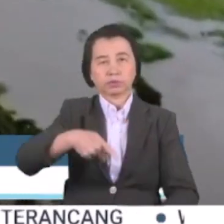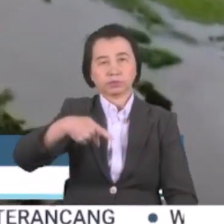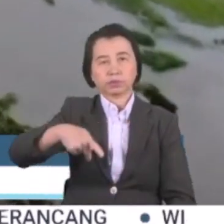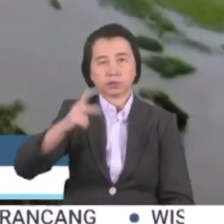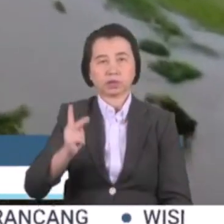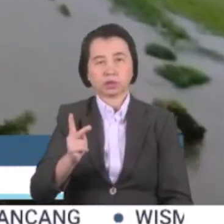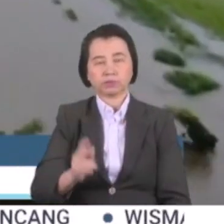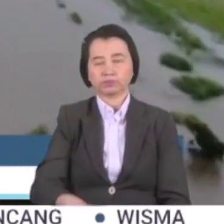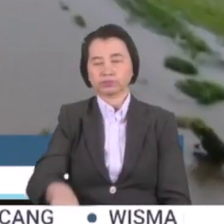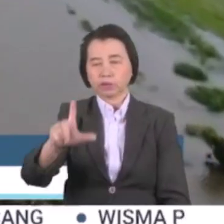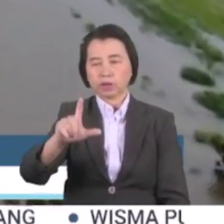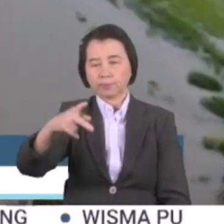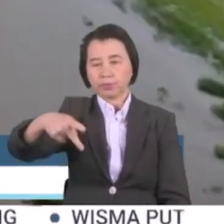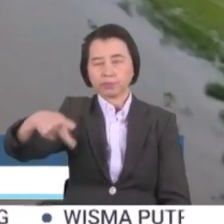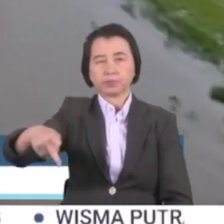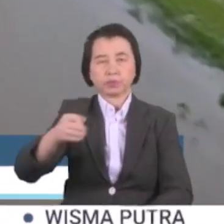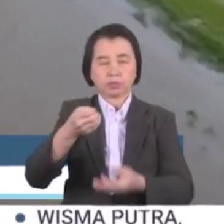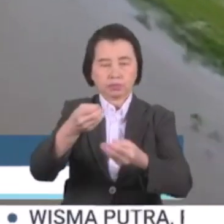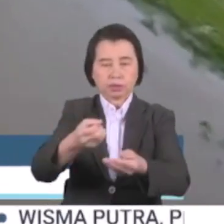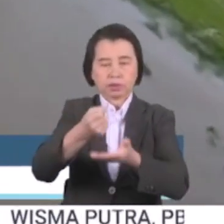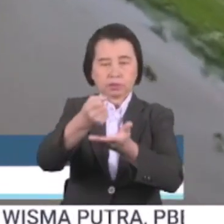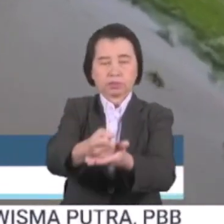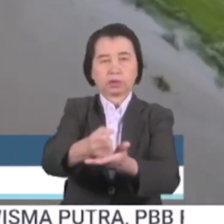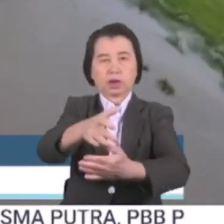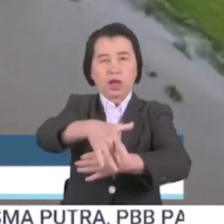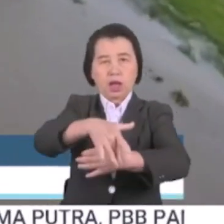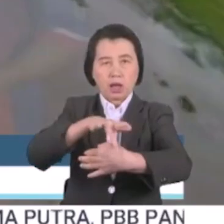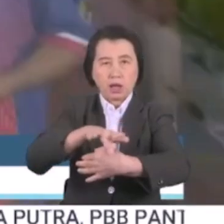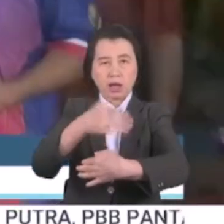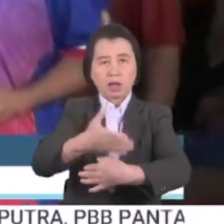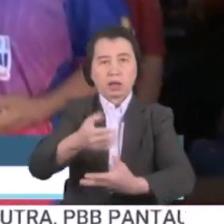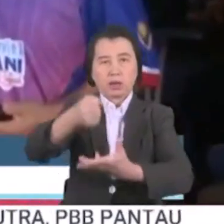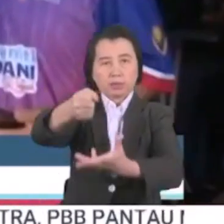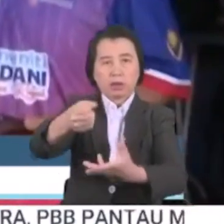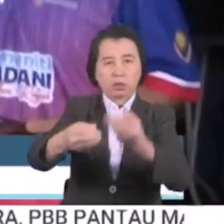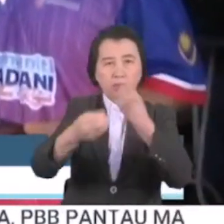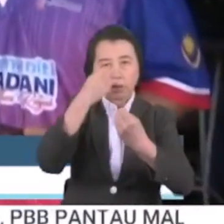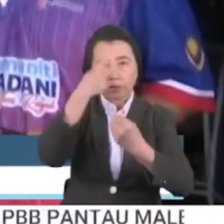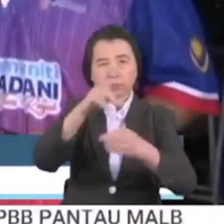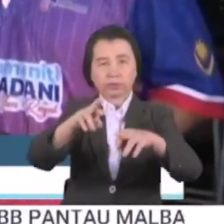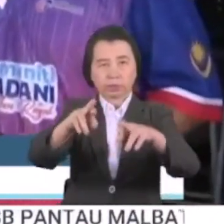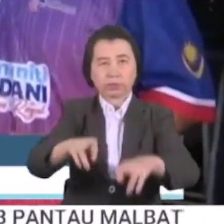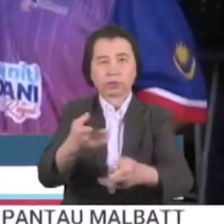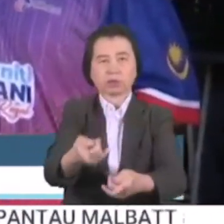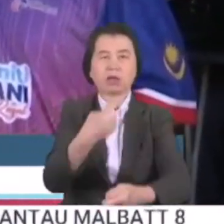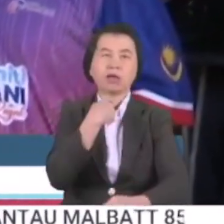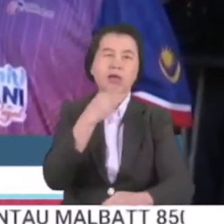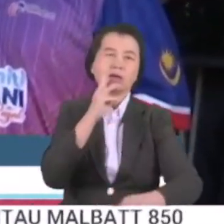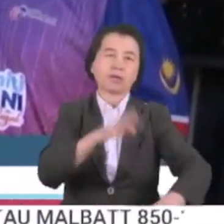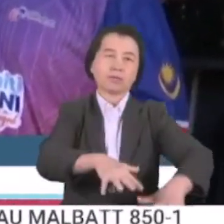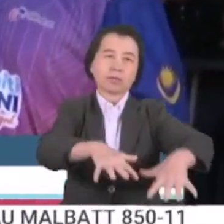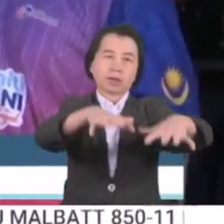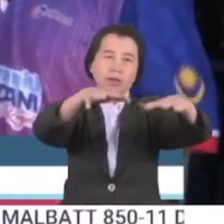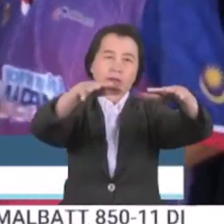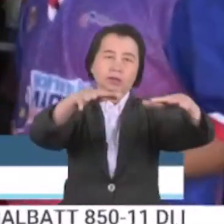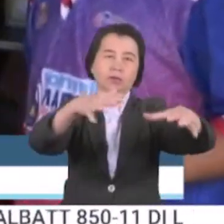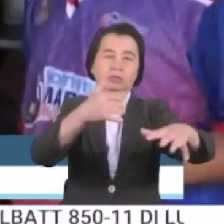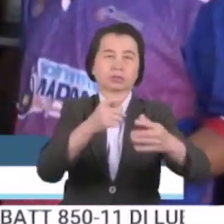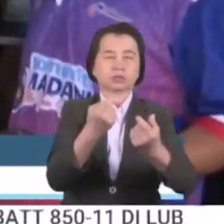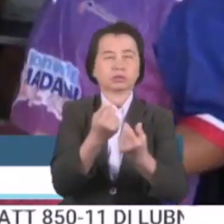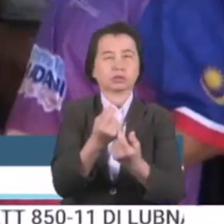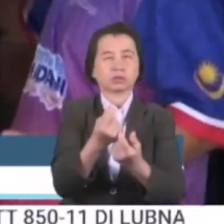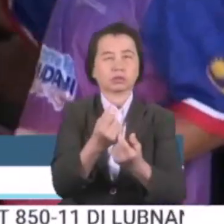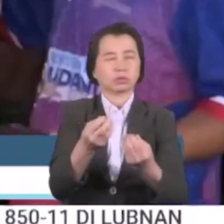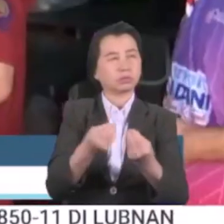PPK. LPP juga telah menyalurkan bantuan awal berupa bantuan bakul makanan kepada penduduk terjejas banjir yang terkesan